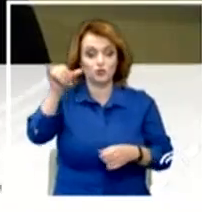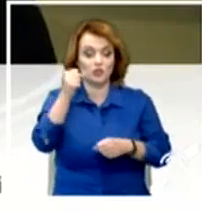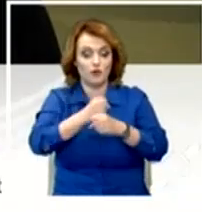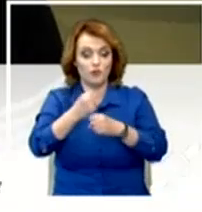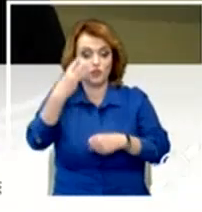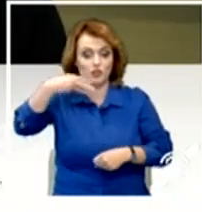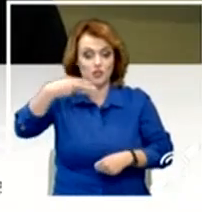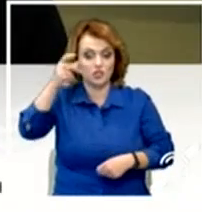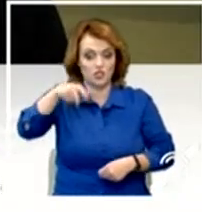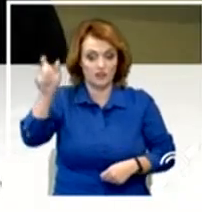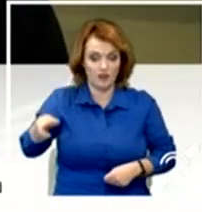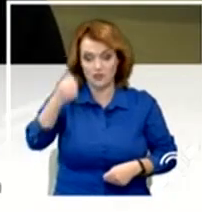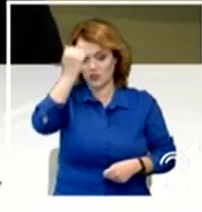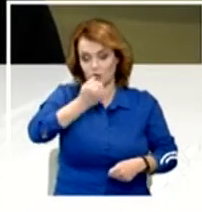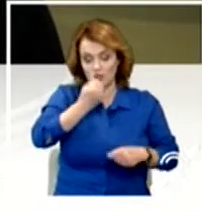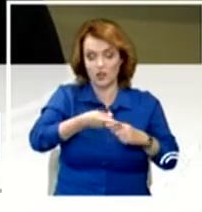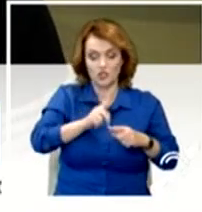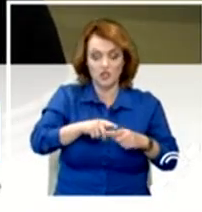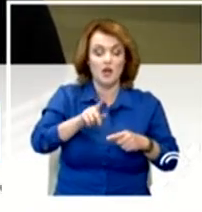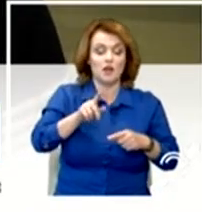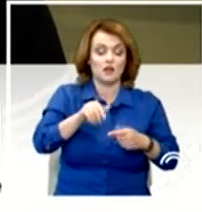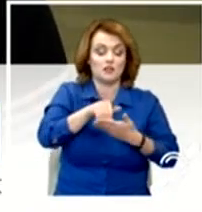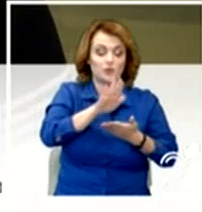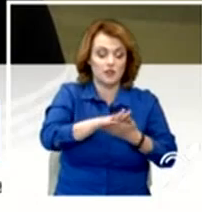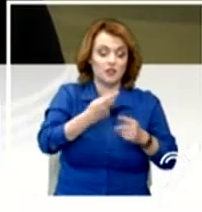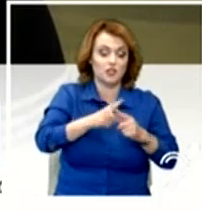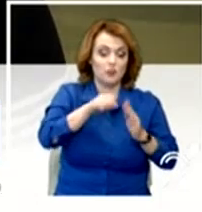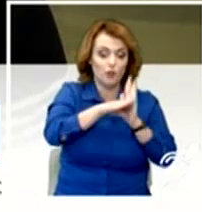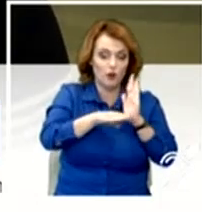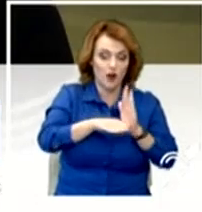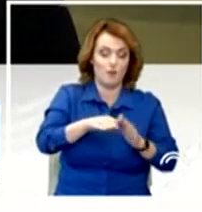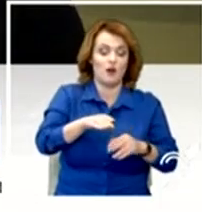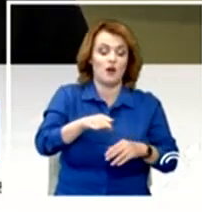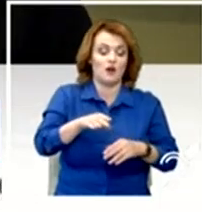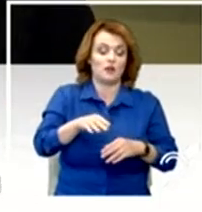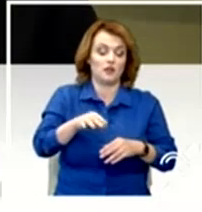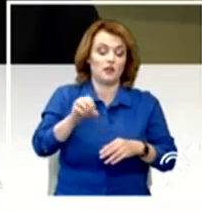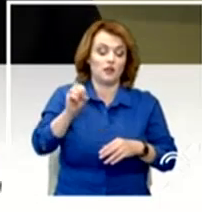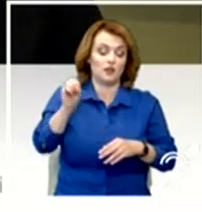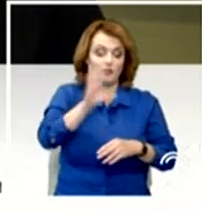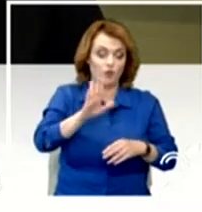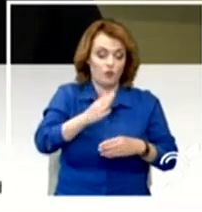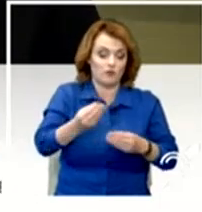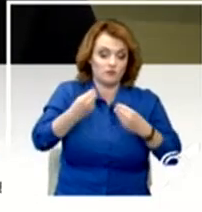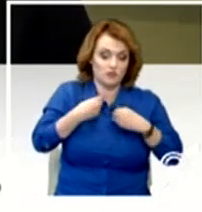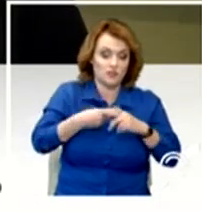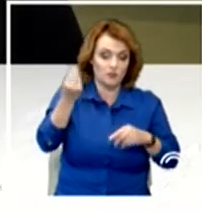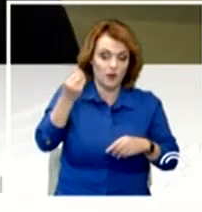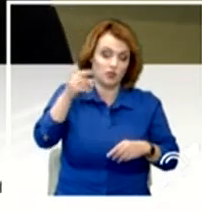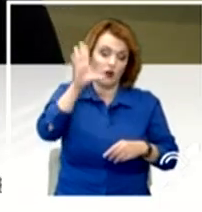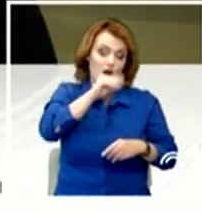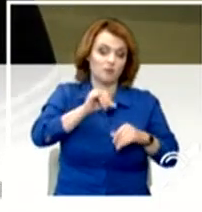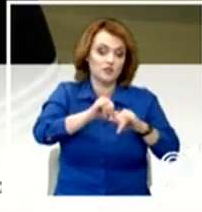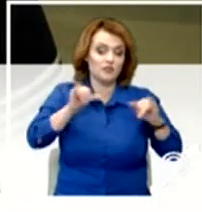IMM-urilor. Programul de ecologizare, am cumpărat o presă, este o presă specială pentru o mașină care e